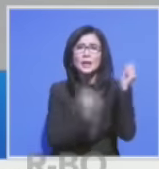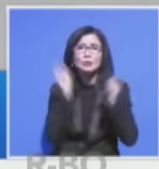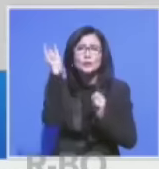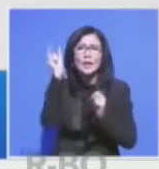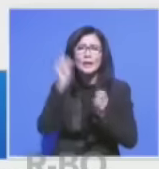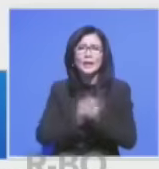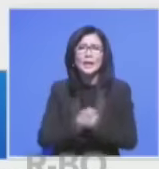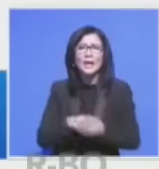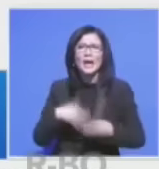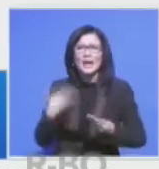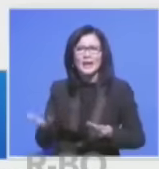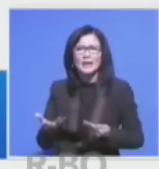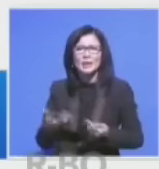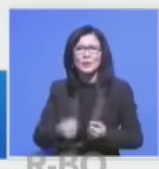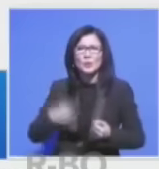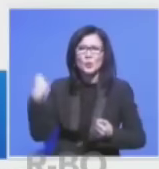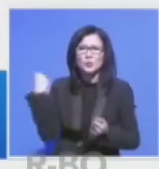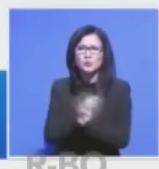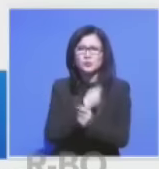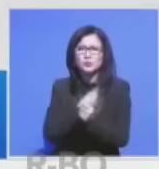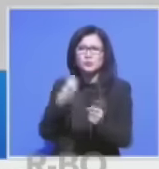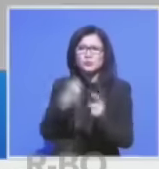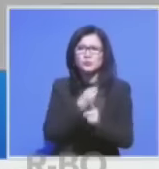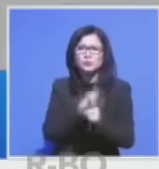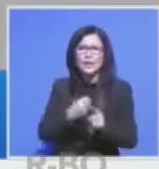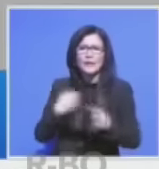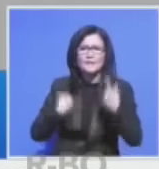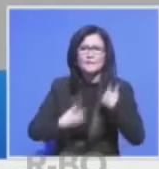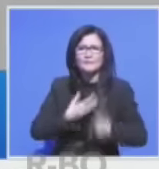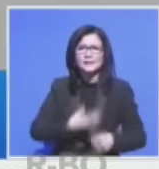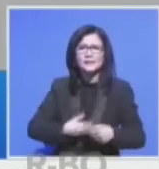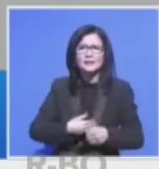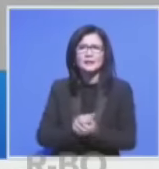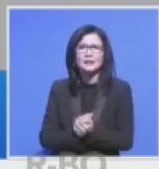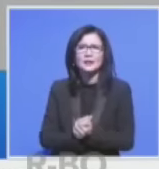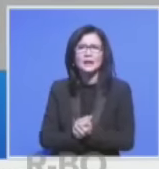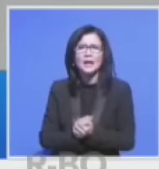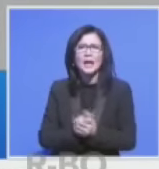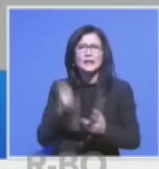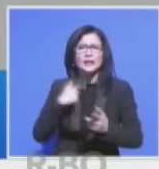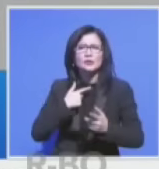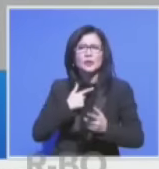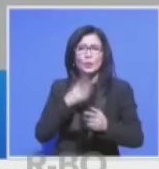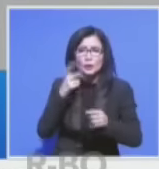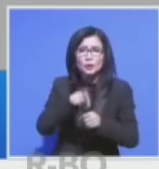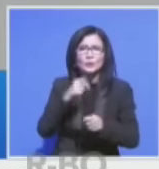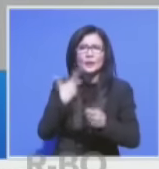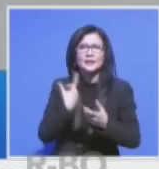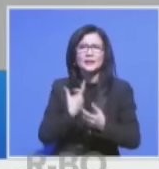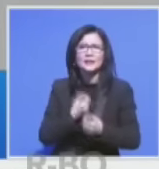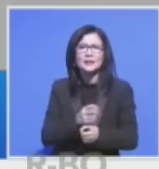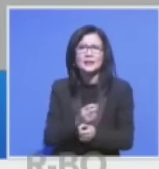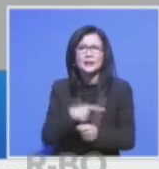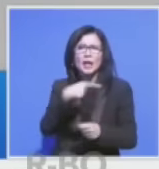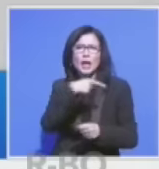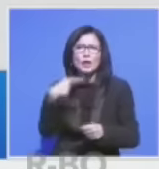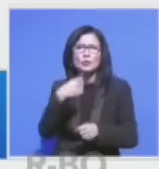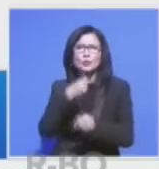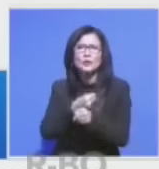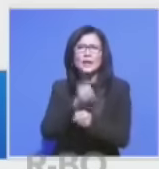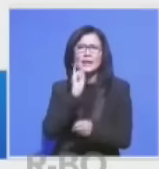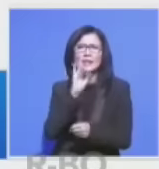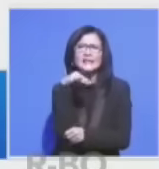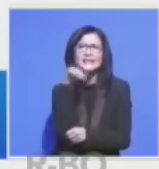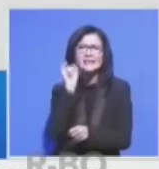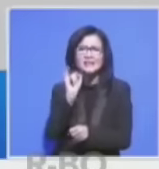ditemukan tewas dengan infeksi luka kekerasan fisik dan saat ditemukan, korban juga mengalami malnutrisi. Dilansir dari laman